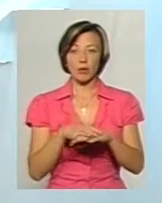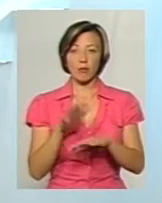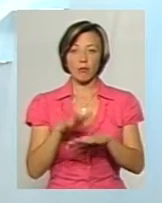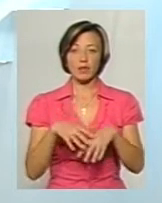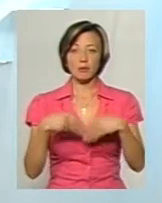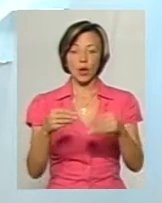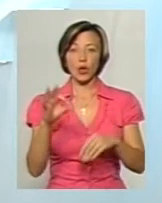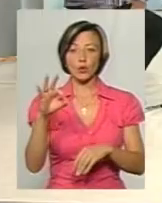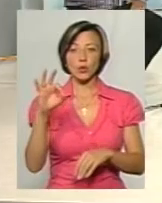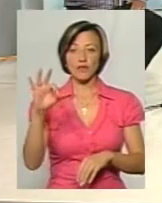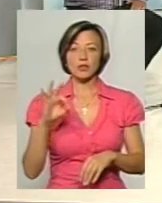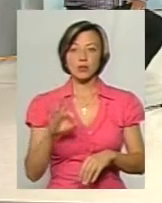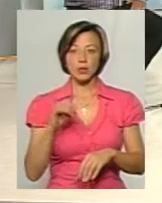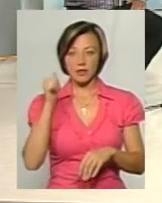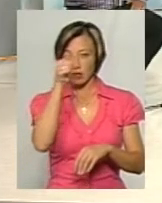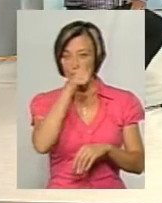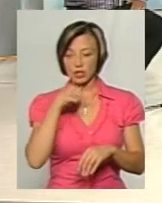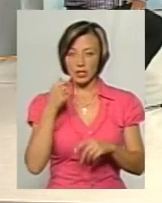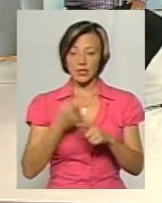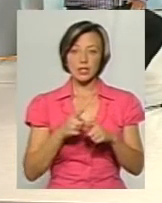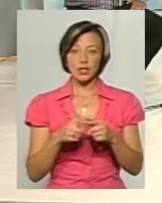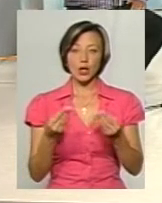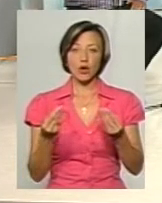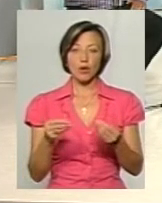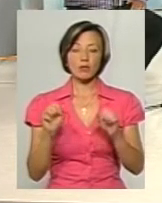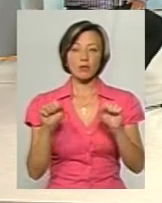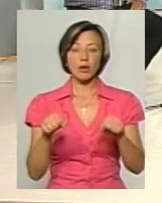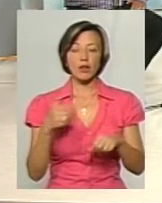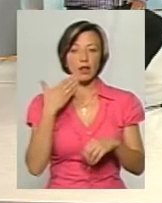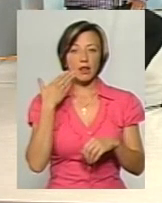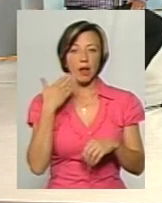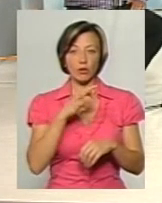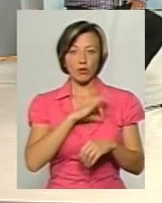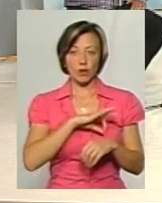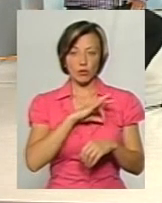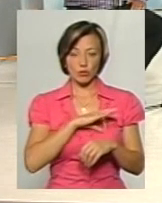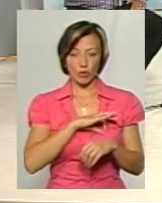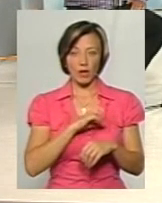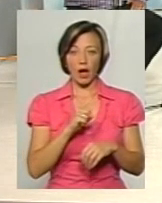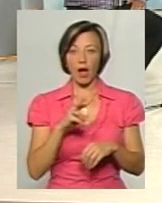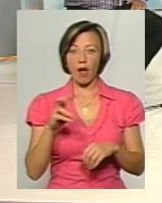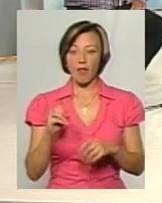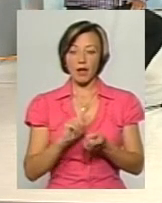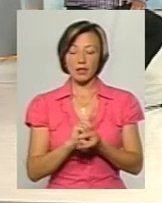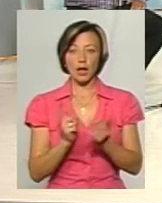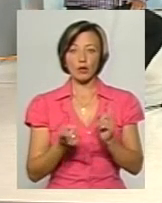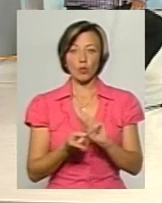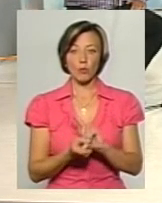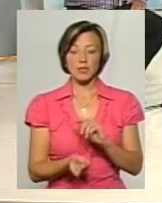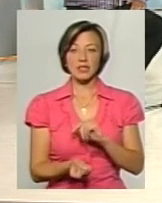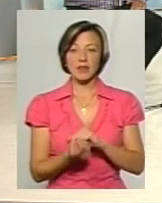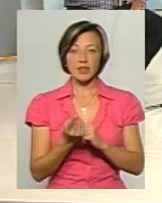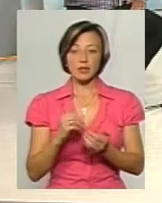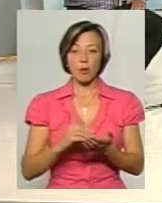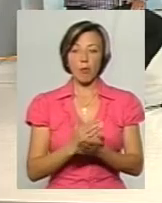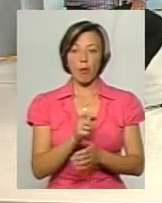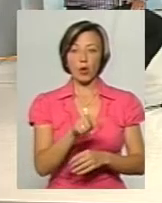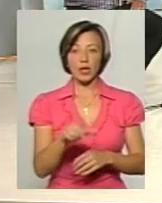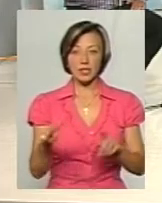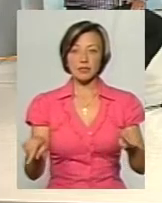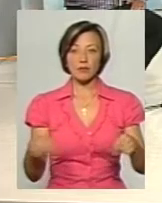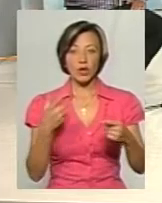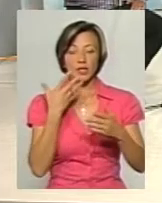запропонує 0% річних. Тому ці гроші ми могли би дуже легко використовувати. Але натомість з'явилися ті політики, які